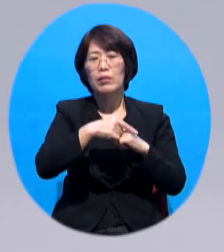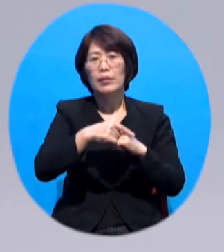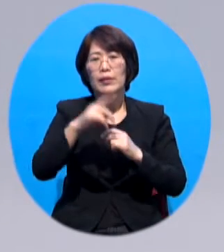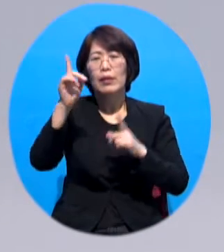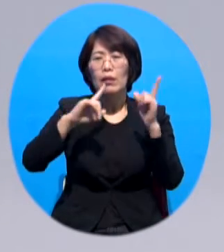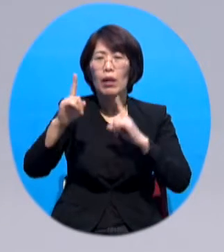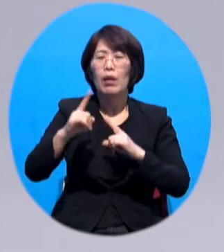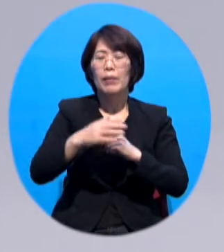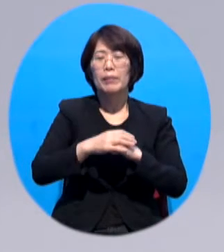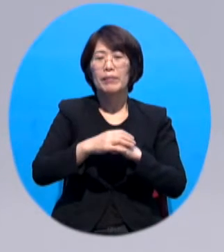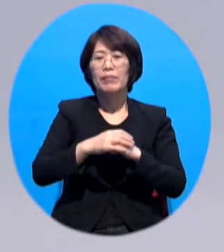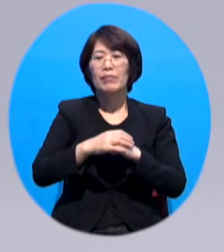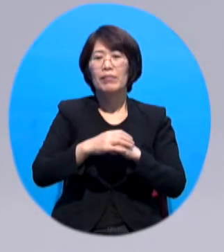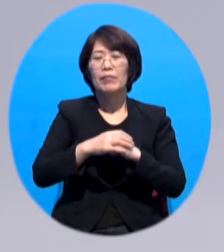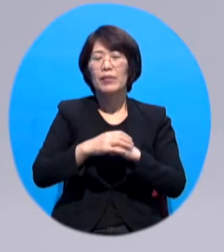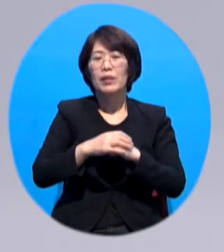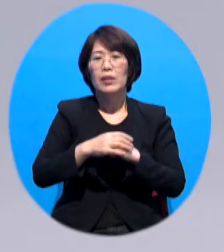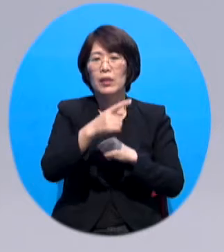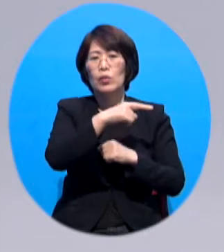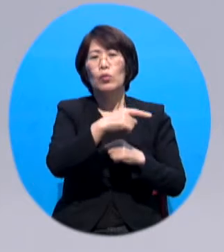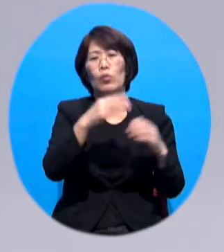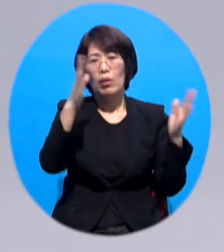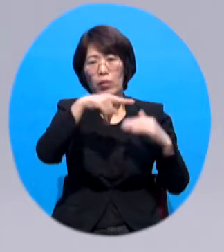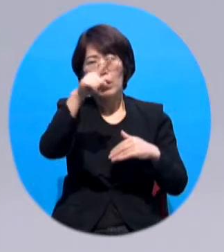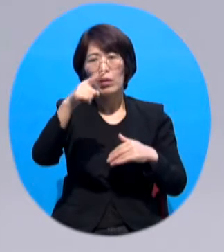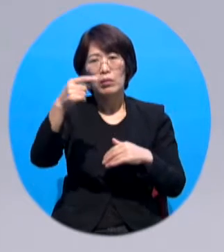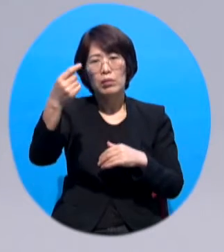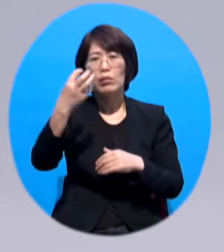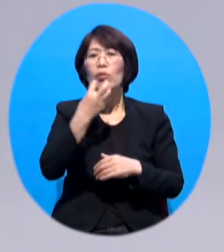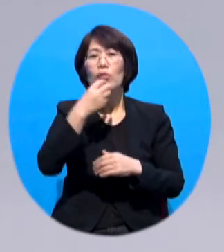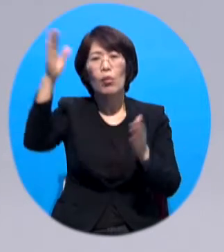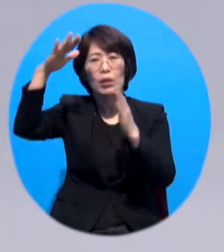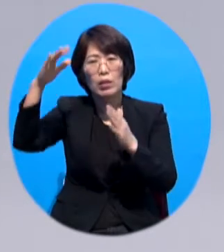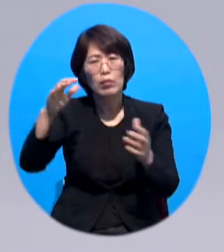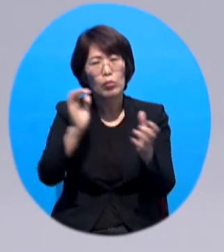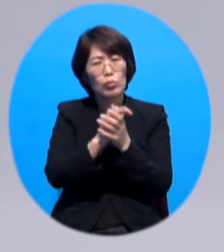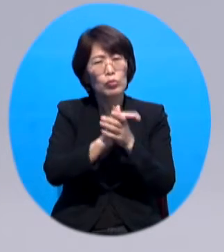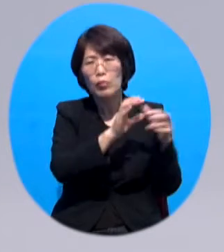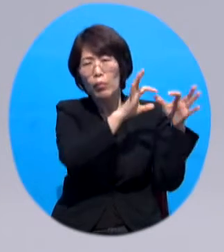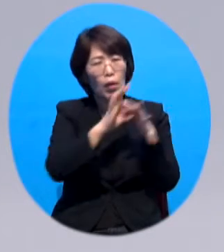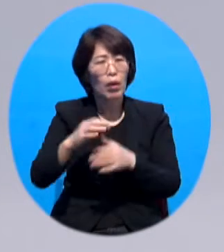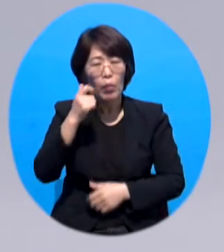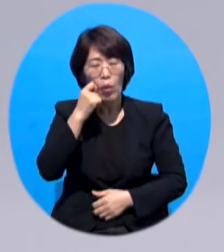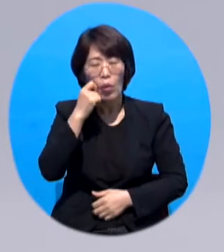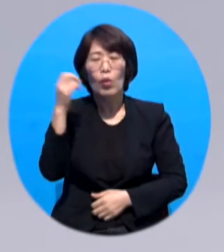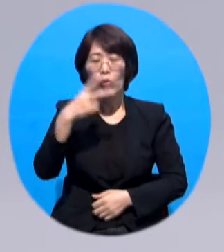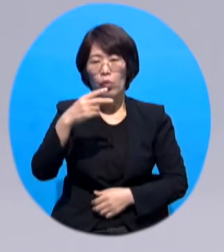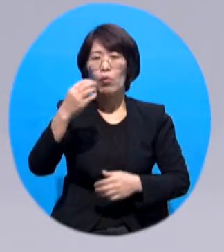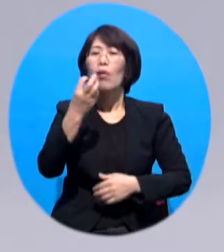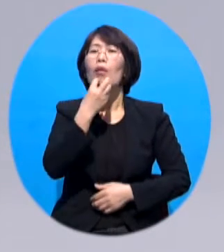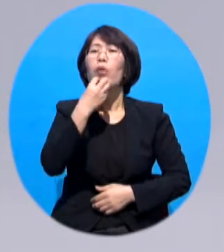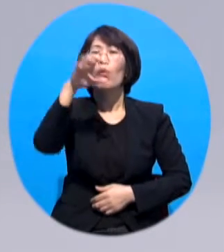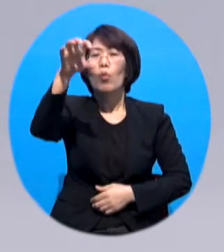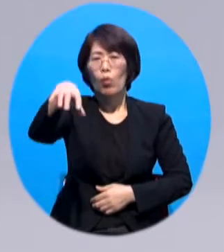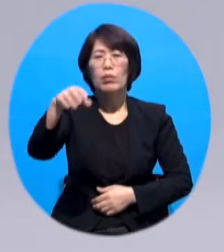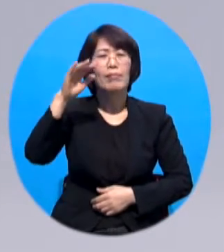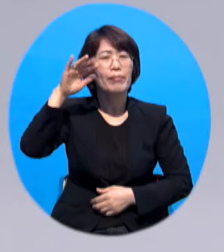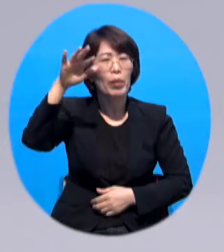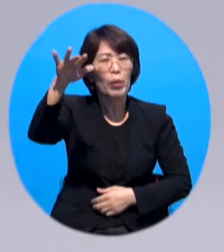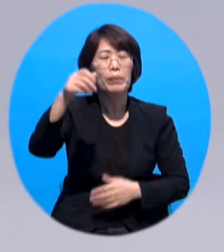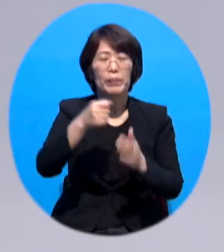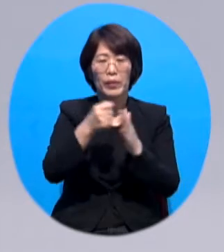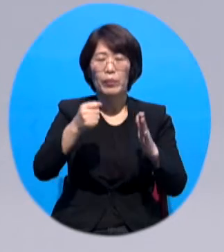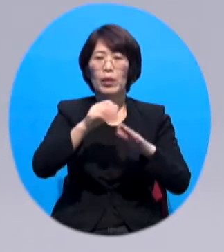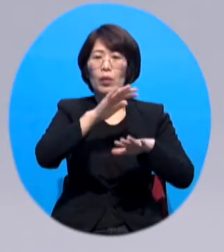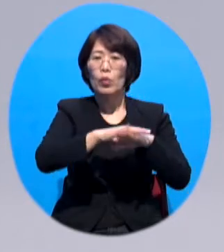정서적 박탈감 그리고 이 아이들이 친구로 지속할 수 없다는 문제들 또 막연하게 서울에 대한 동경심을 갖고 있기 때문에 저는